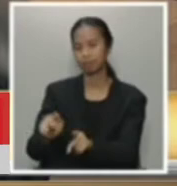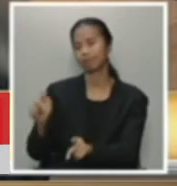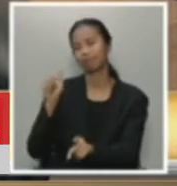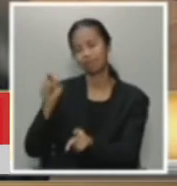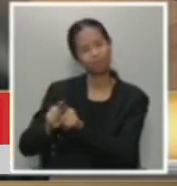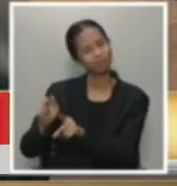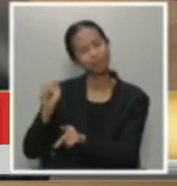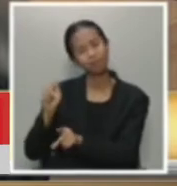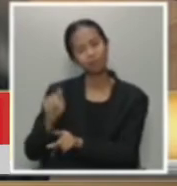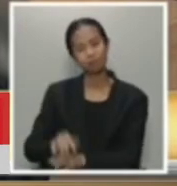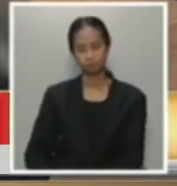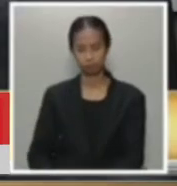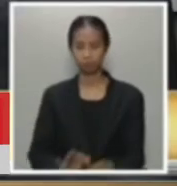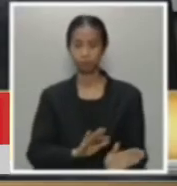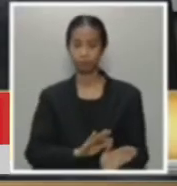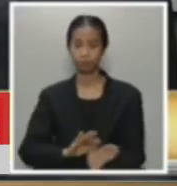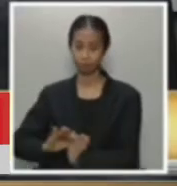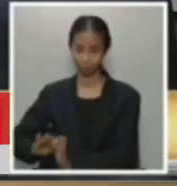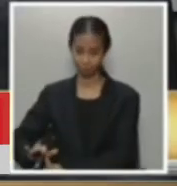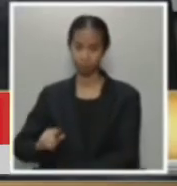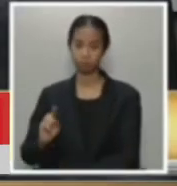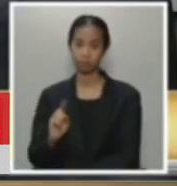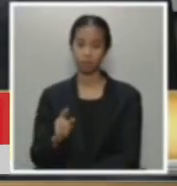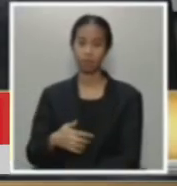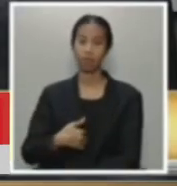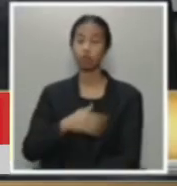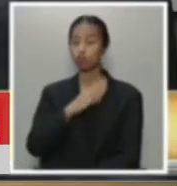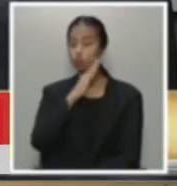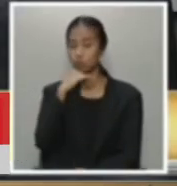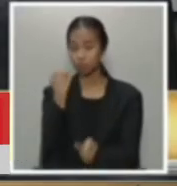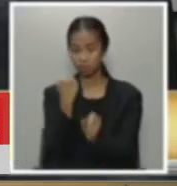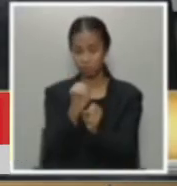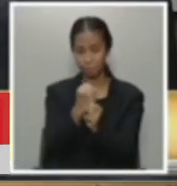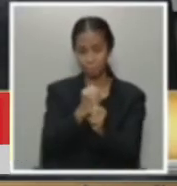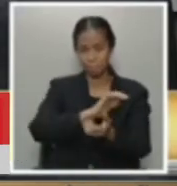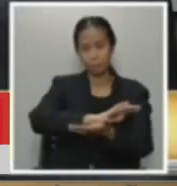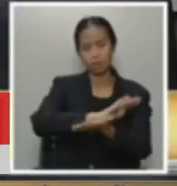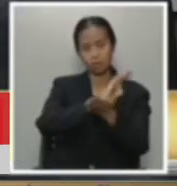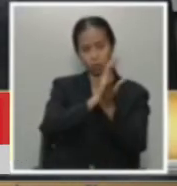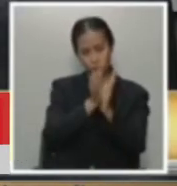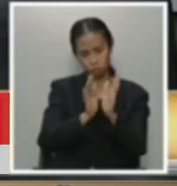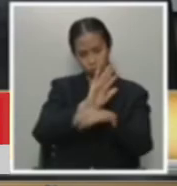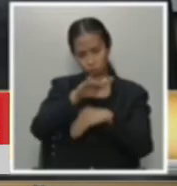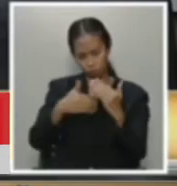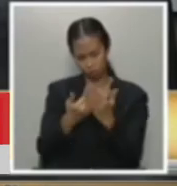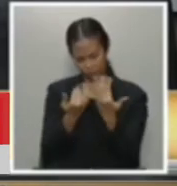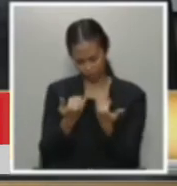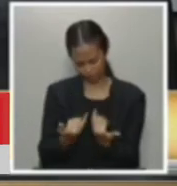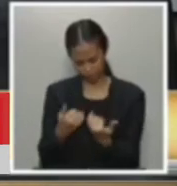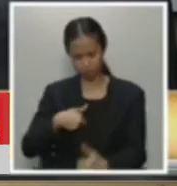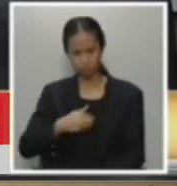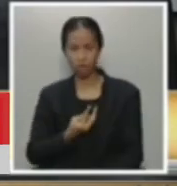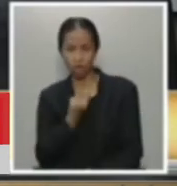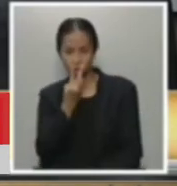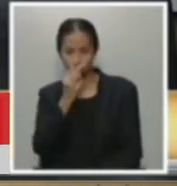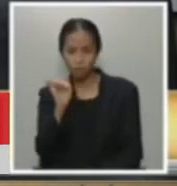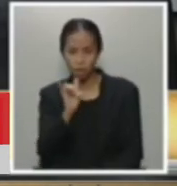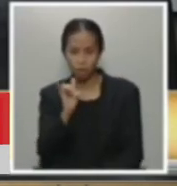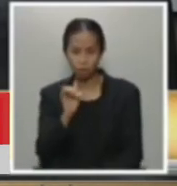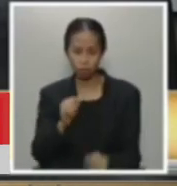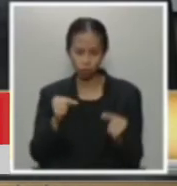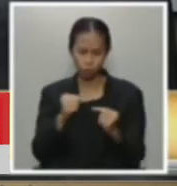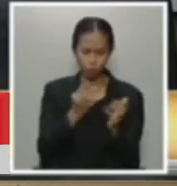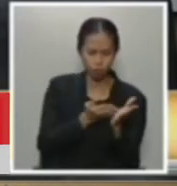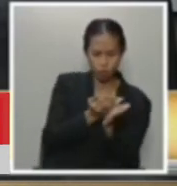งที่อยากบอกว่าการปฏิรูปทั้งหลายทั้งปวงเหล่านี้ผมยังไม่เห็นเรื่องการปฏิรูปในข้ออื่นๆเล